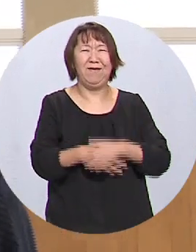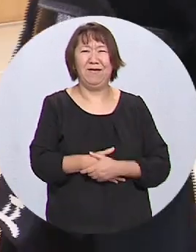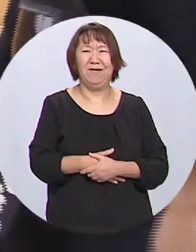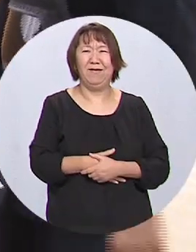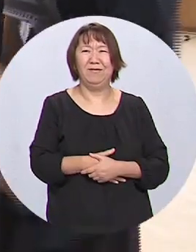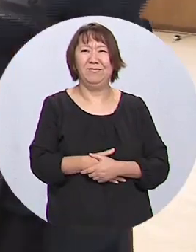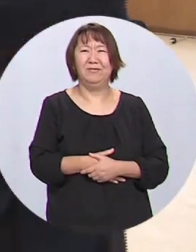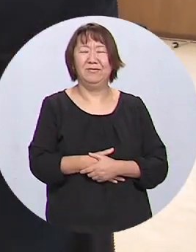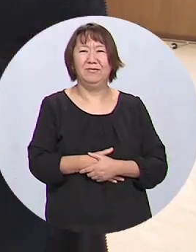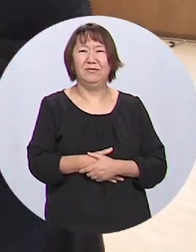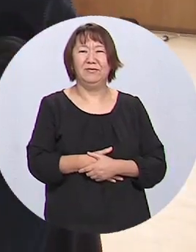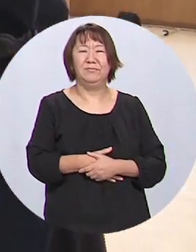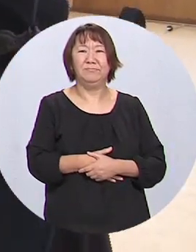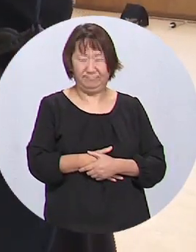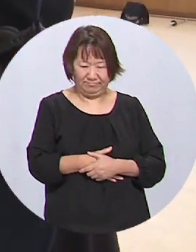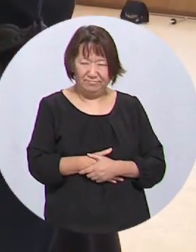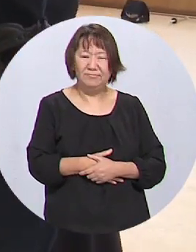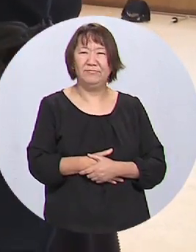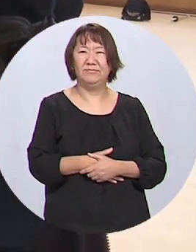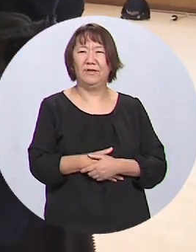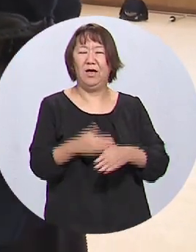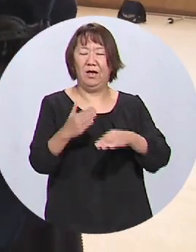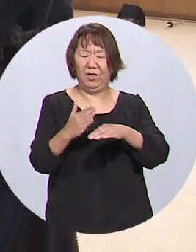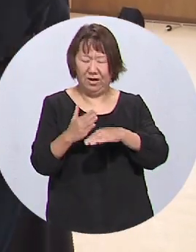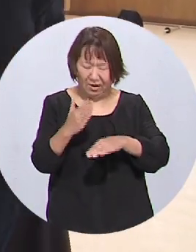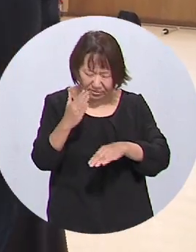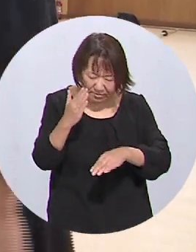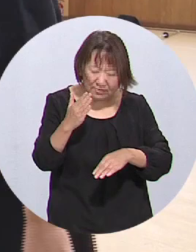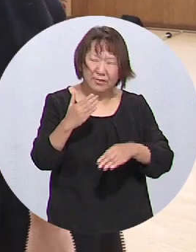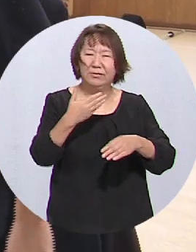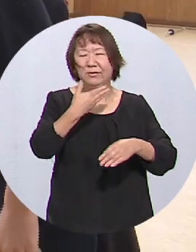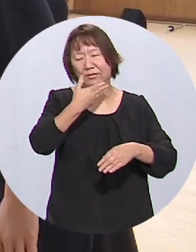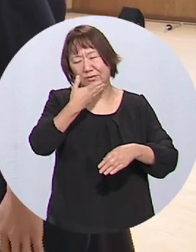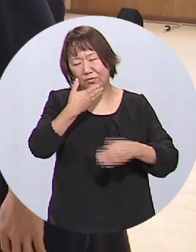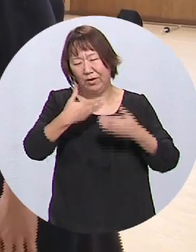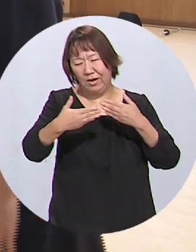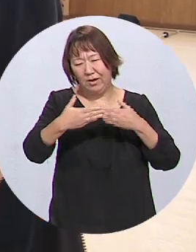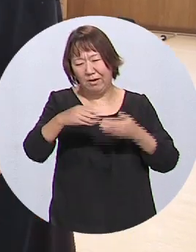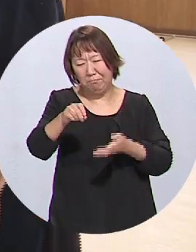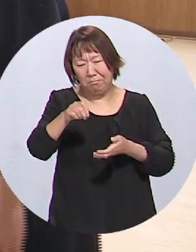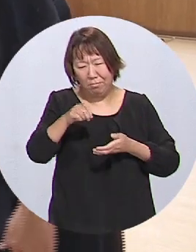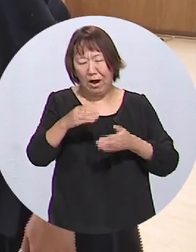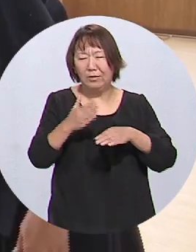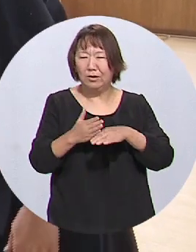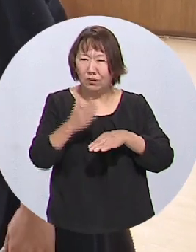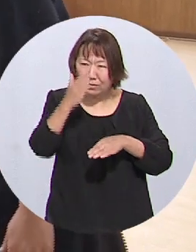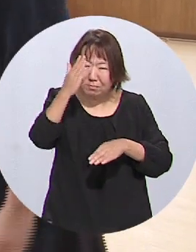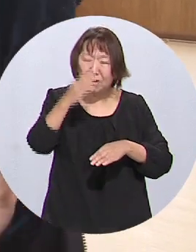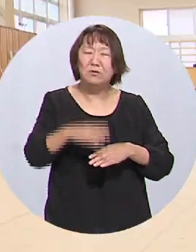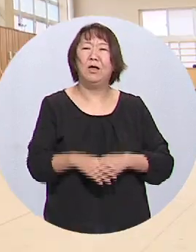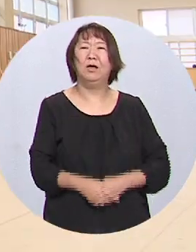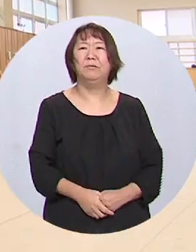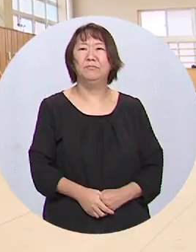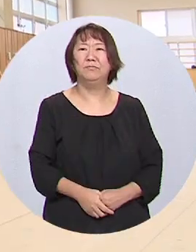い、 足立巡査部長、貴重な経験をありがとうございました。